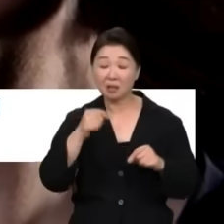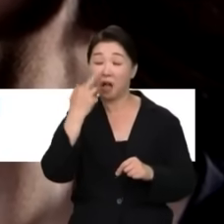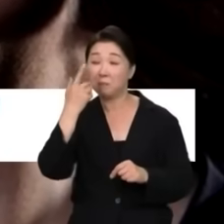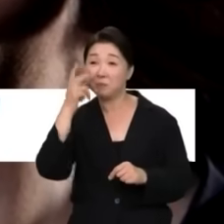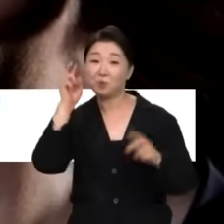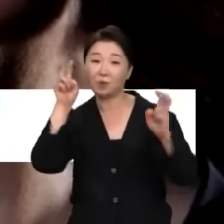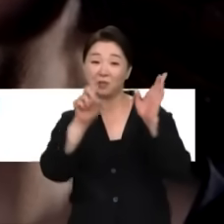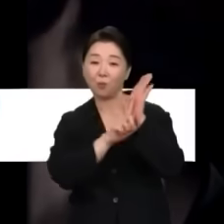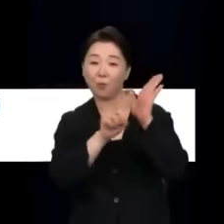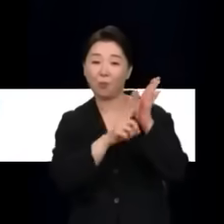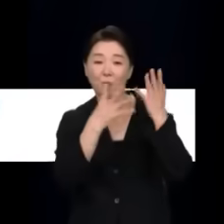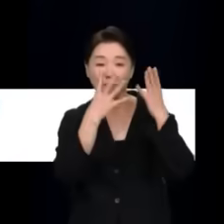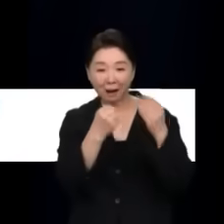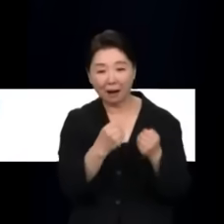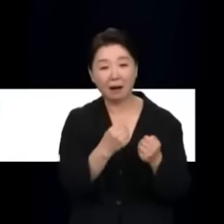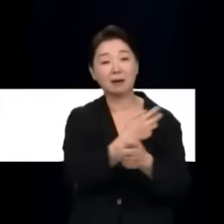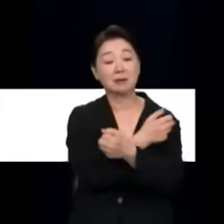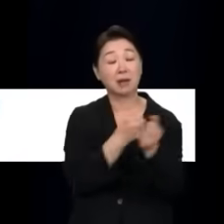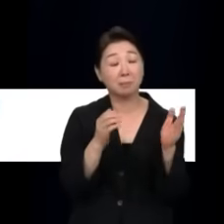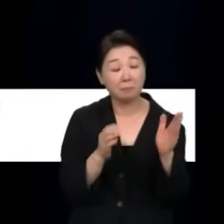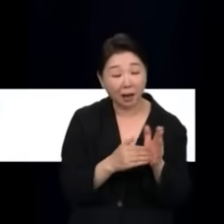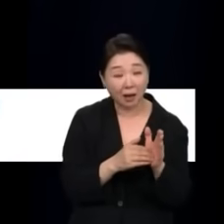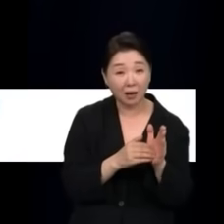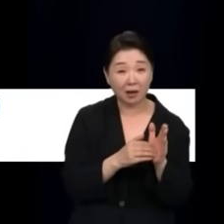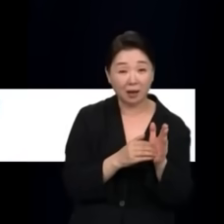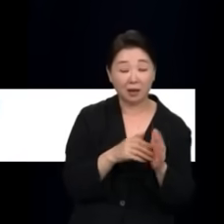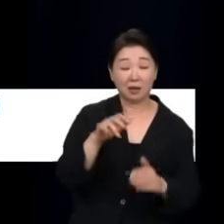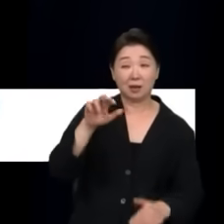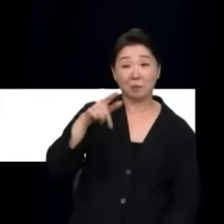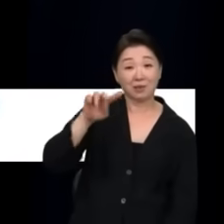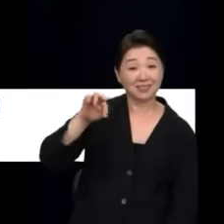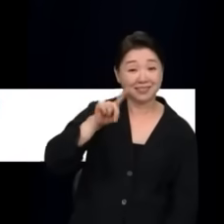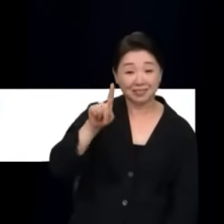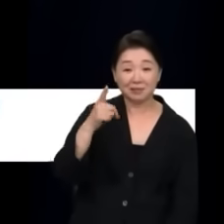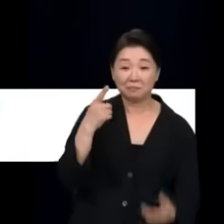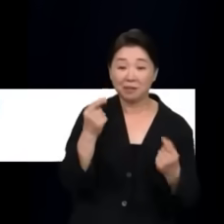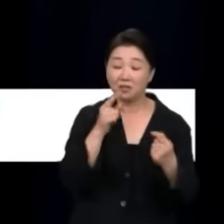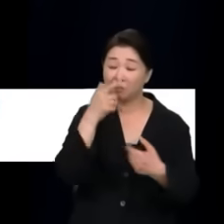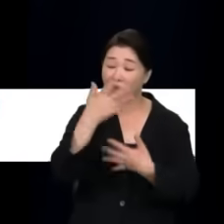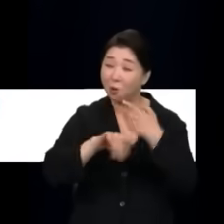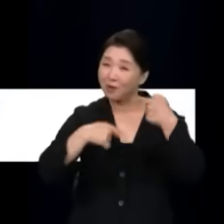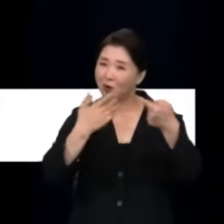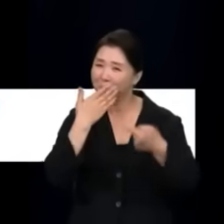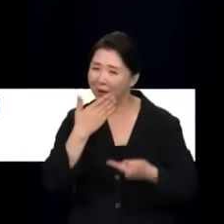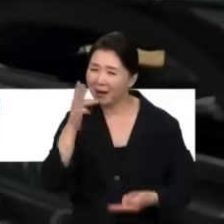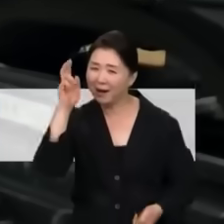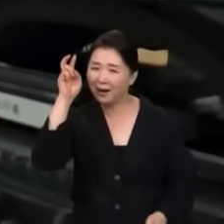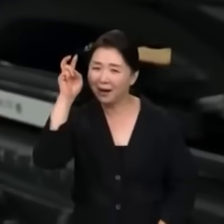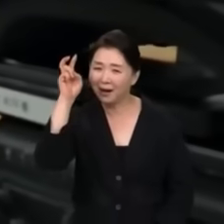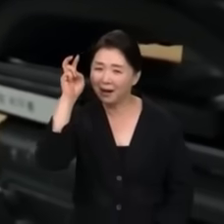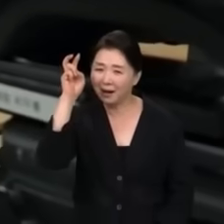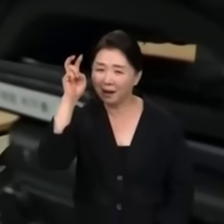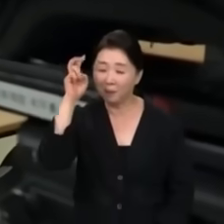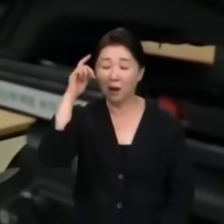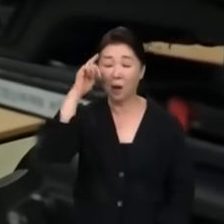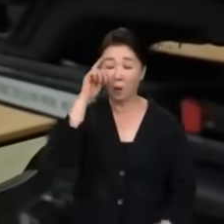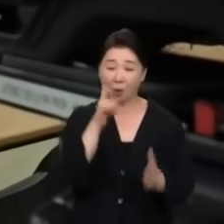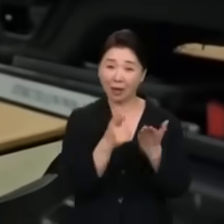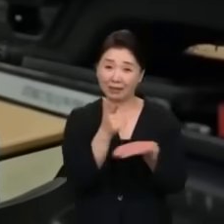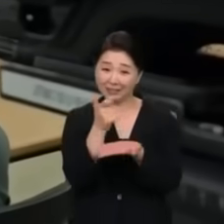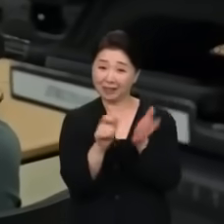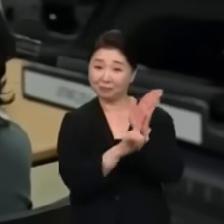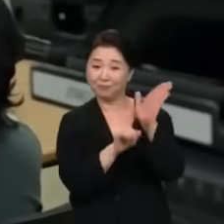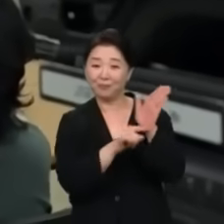쏟아지고 있습니다 테슬라 최고 경영자 머스크의 말처럼 영화 출연의 문도 열어 놓겠다 말했습니다 그렇게라도 사격을 알리고